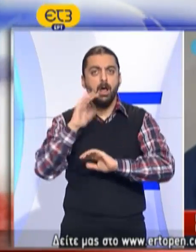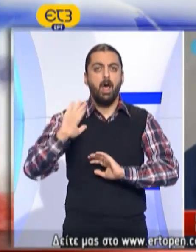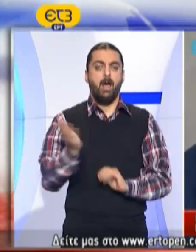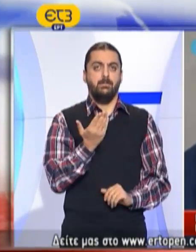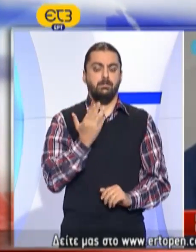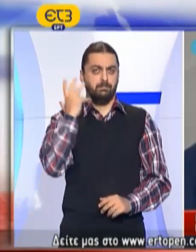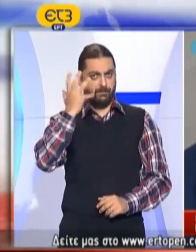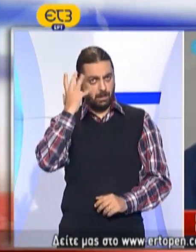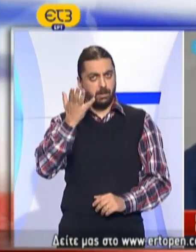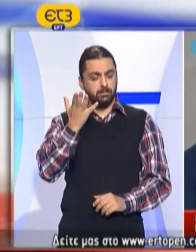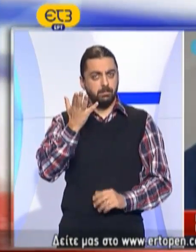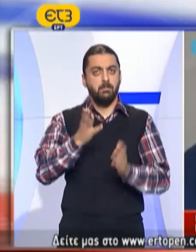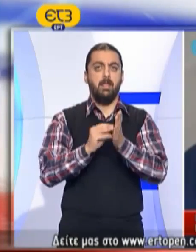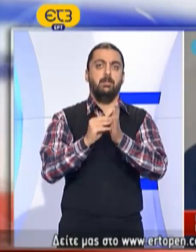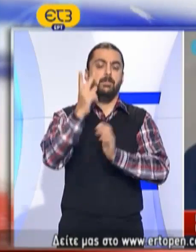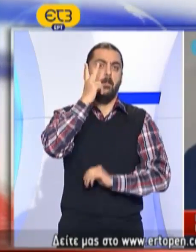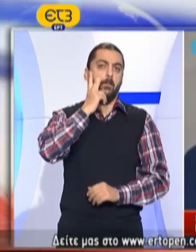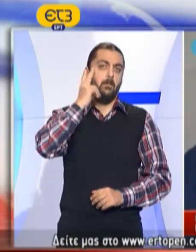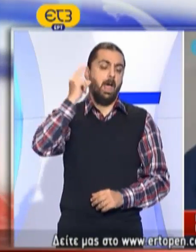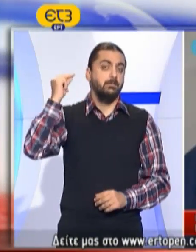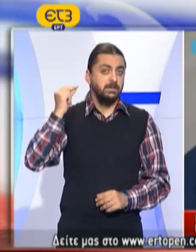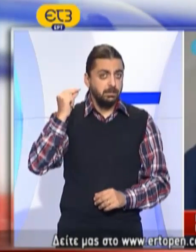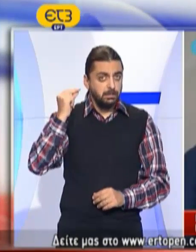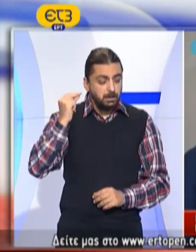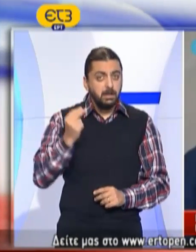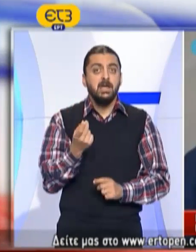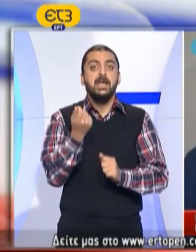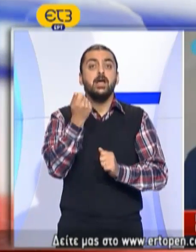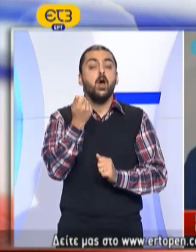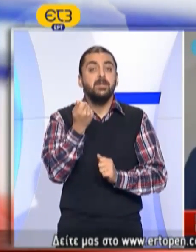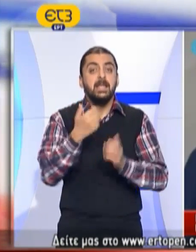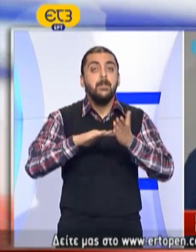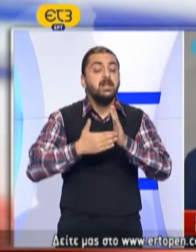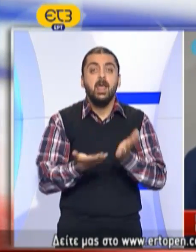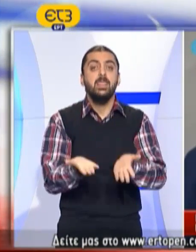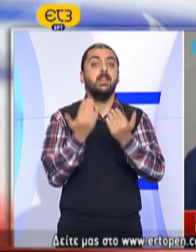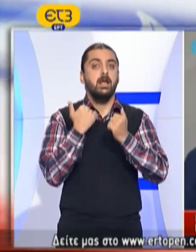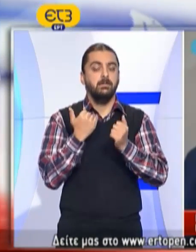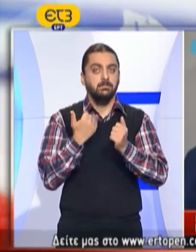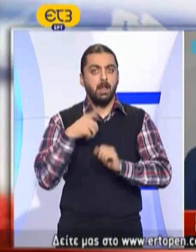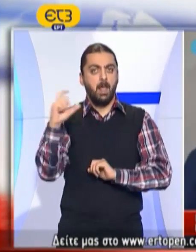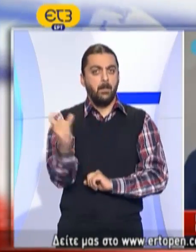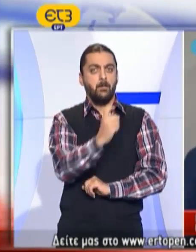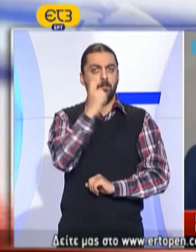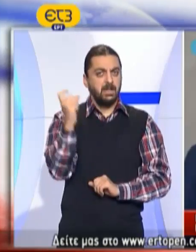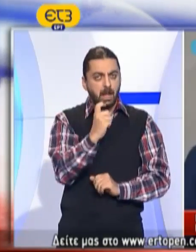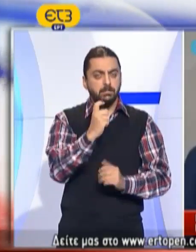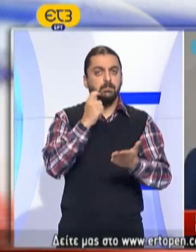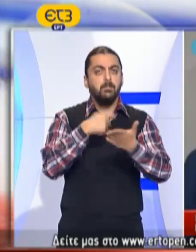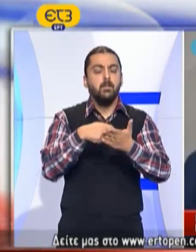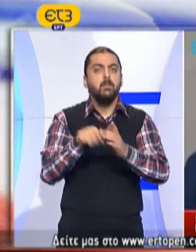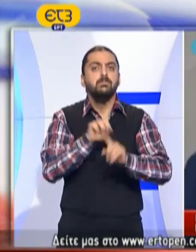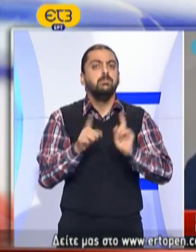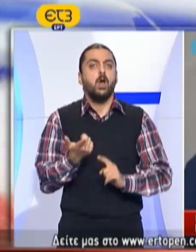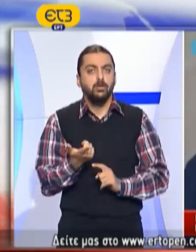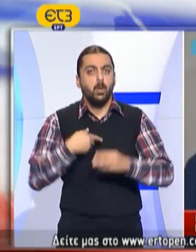φανταστεί κανείς ένα πανεπιστήμιο το οποίο δεν θα έχει, για παράδειγμα, οικονομική υπηρεσία η οποία θα βγάζει τη μισθοδοσία και θα κάνει τους οικονομικούς λογαριασμούς, τις